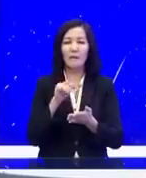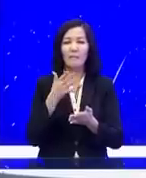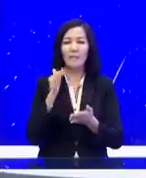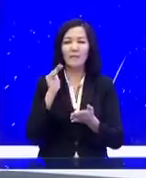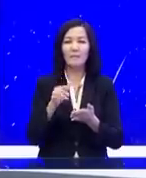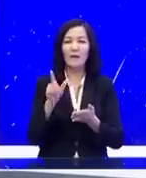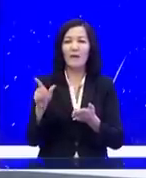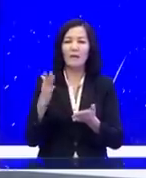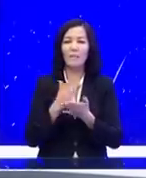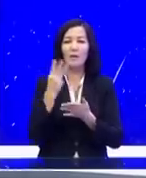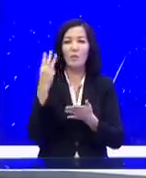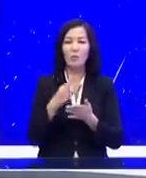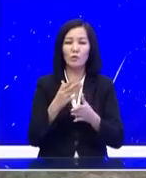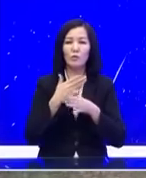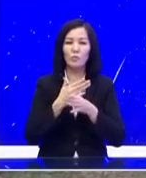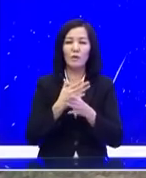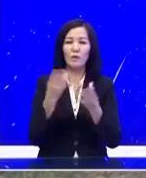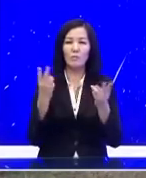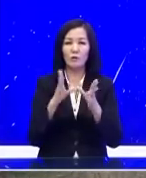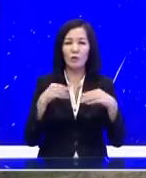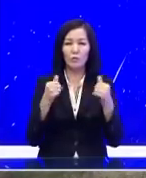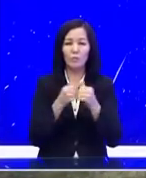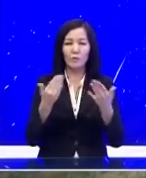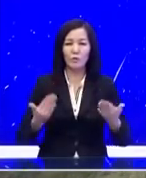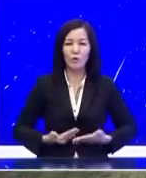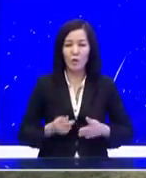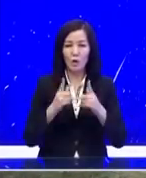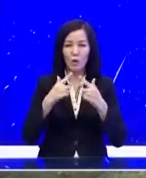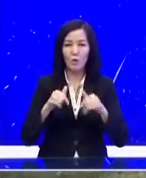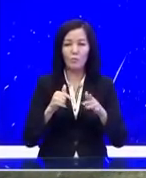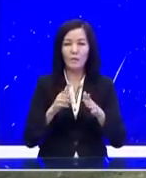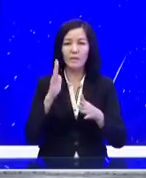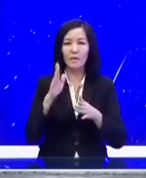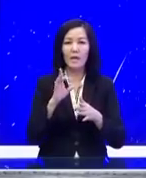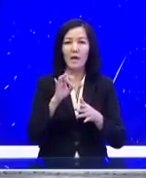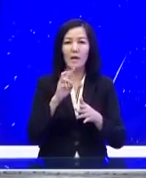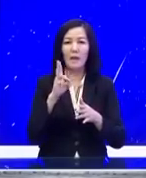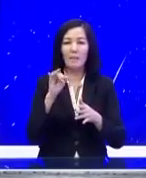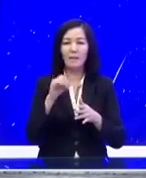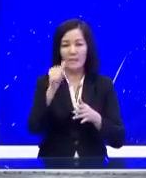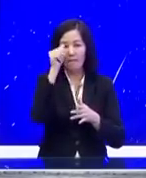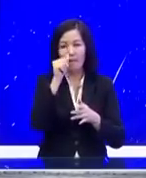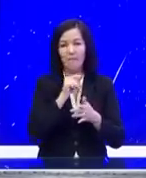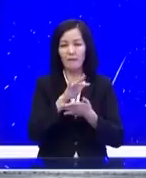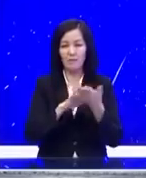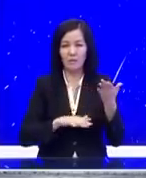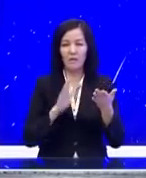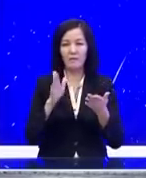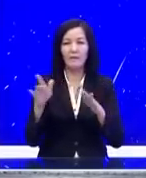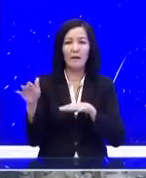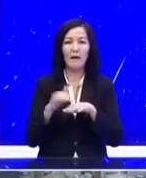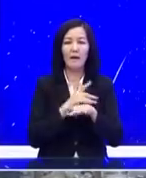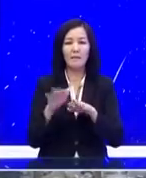тұрғын бар. 30-ға жоқ көмекке мұқтаж отбасы тұрады. Ұйымдастырушылар бұл игі бастаманы Рамазан айында да жалғастырмақ ниетте. Акция